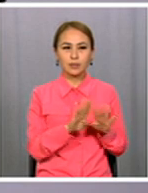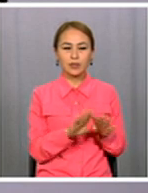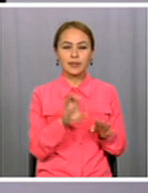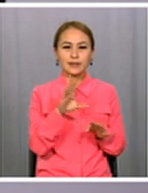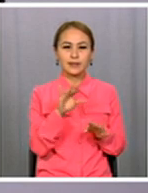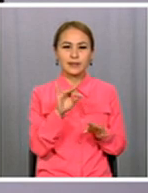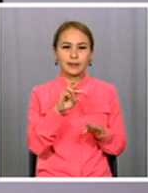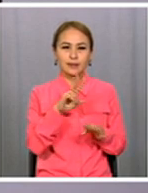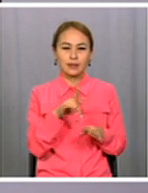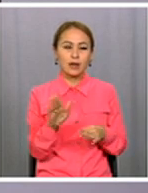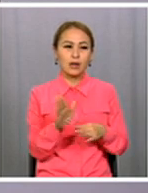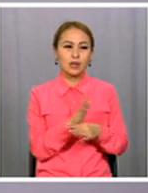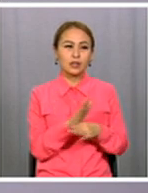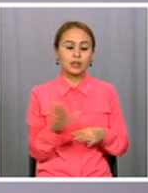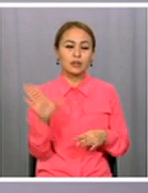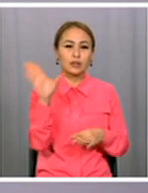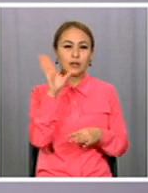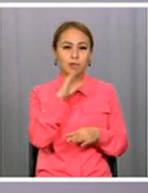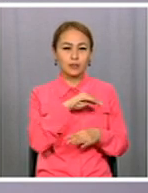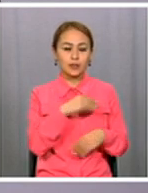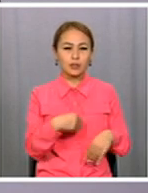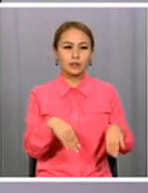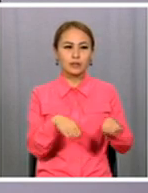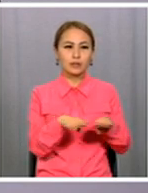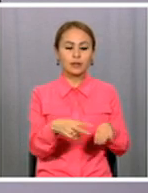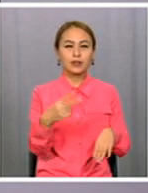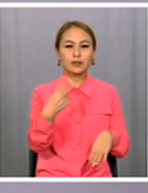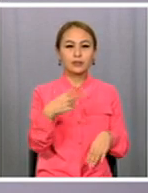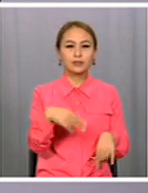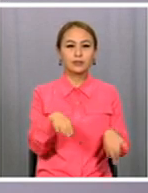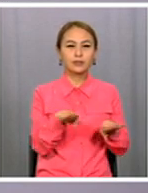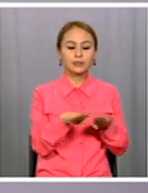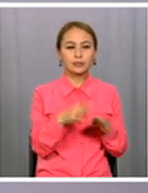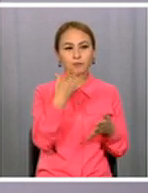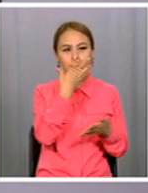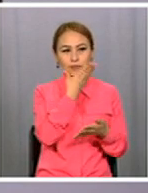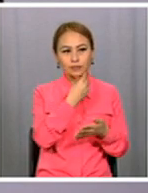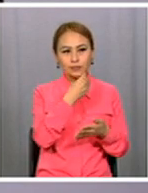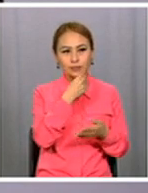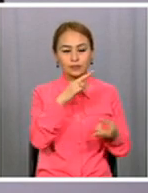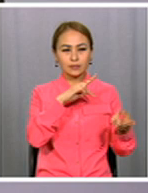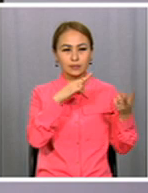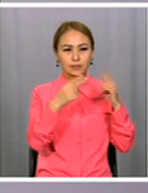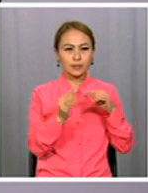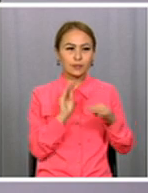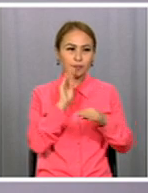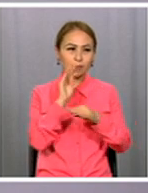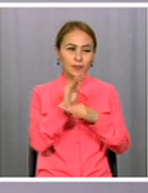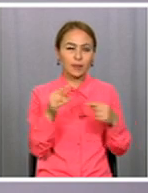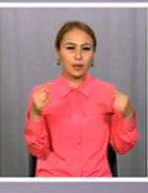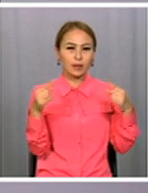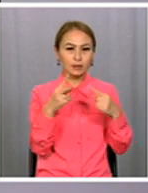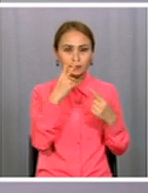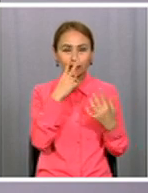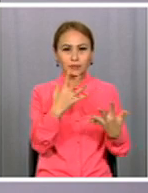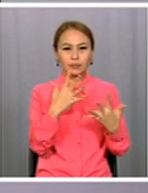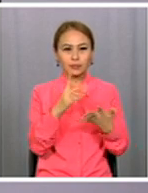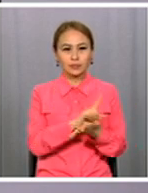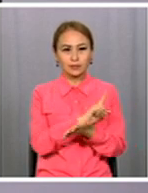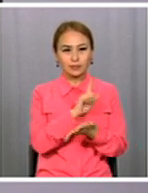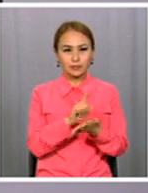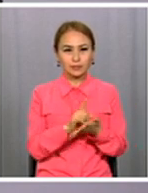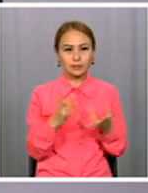стилінен ажырата аламыз. Әдеби тілді ажарлаумен, құбылтумен қатар айшықтай да білу жөн деген